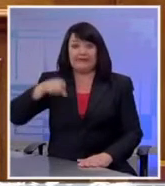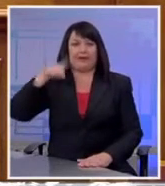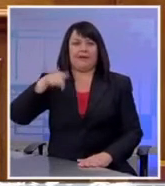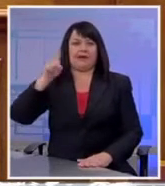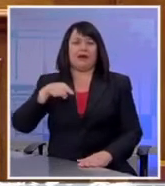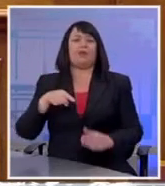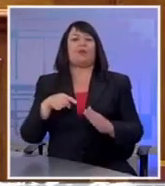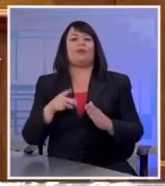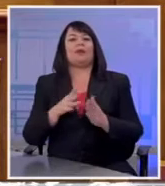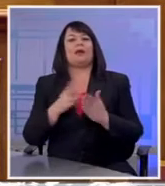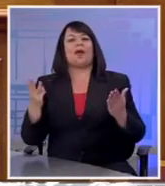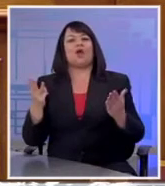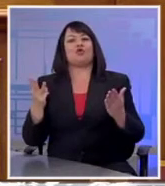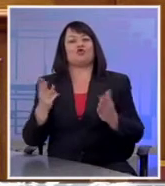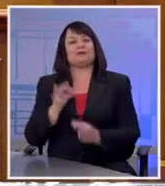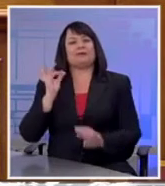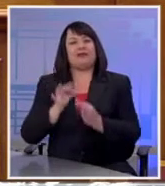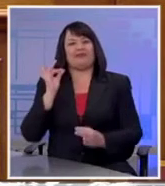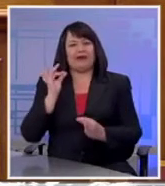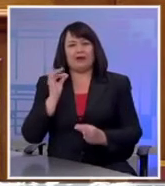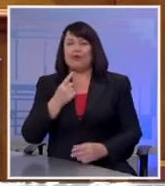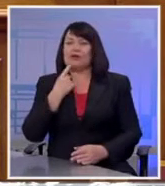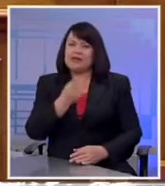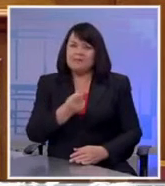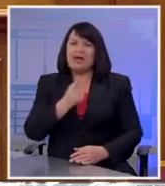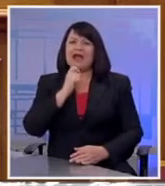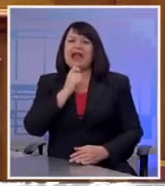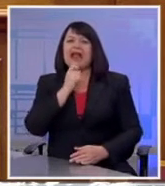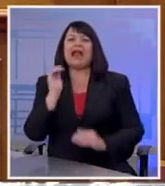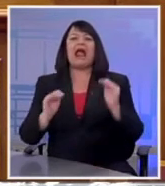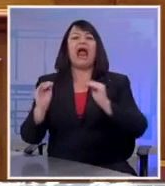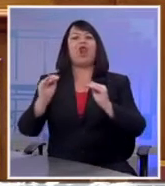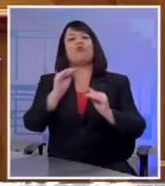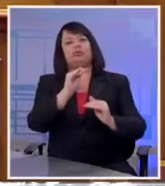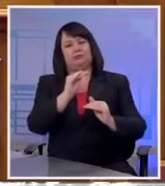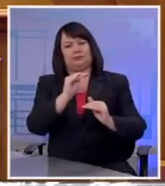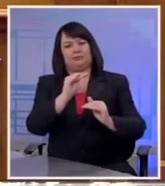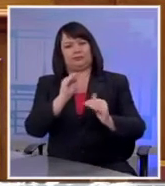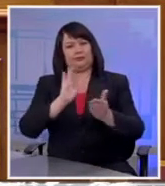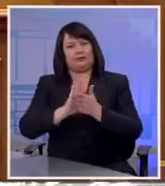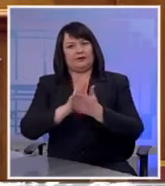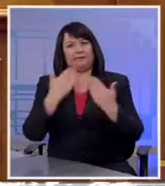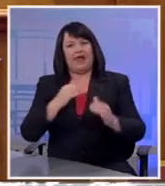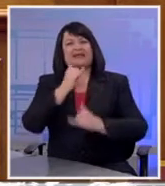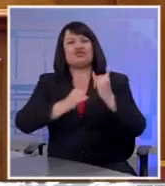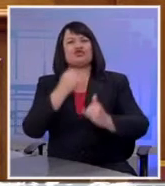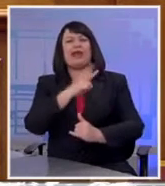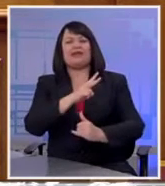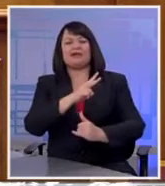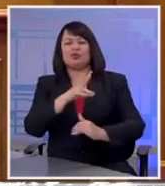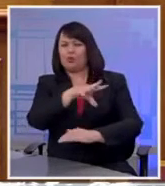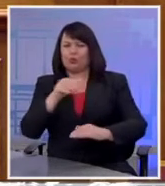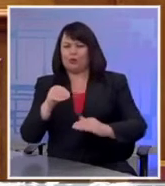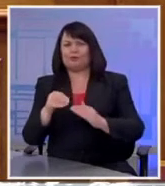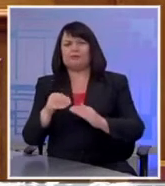18 ενάτου, αυτήν τη δημοσκόπηση την έχω τυπώσει από την ιστοσελίδα του, και την